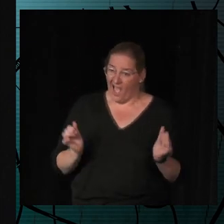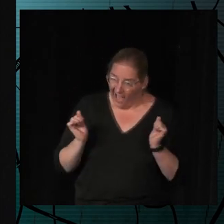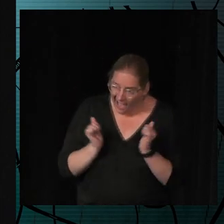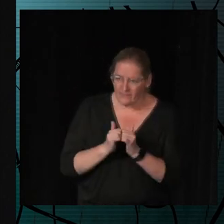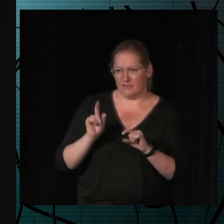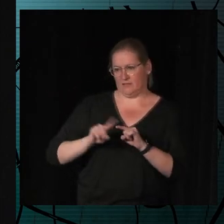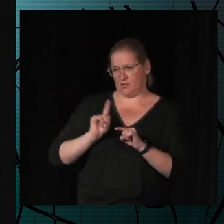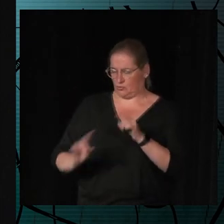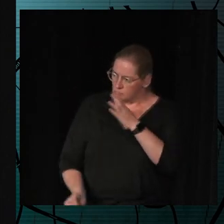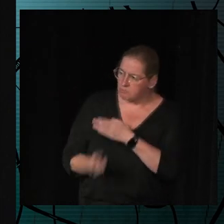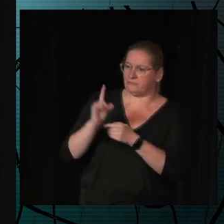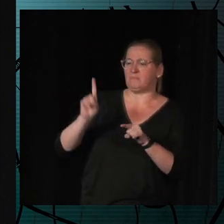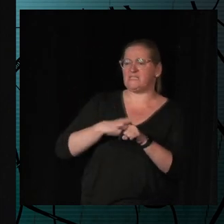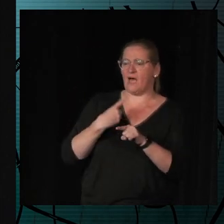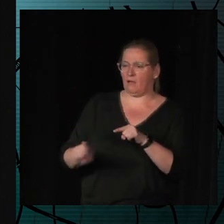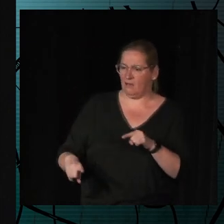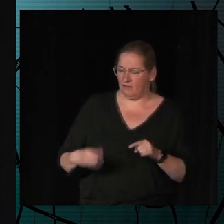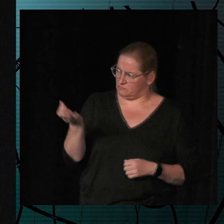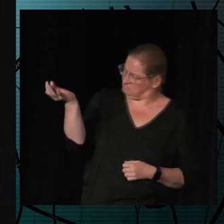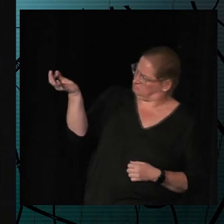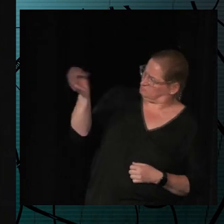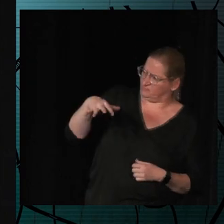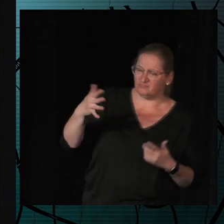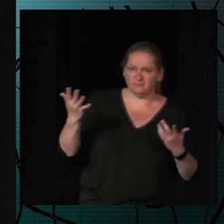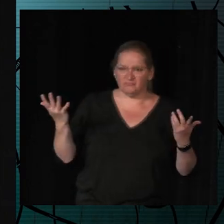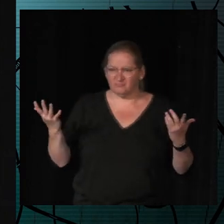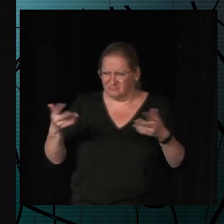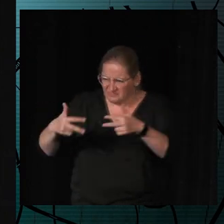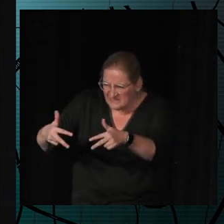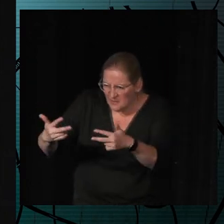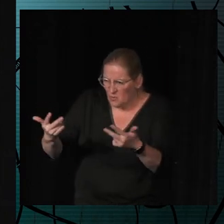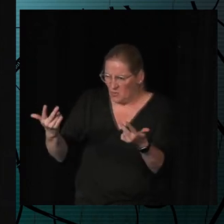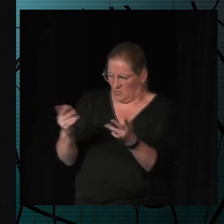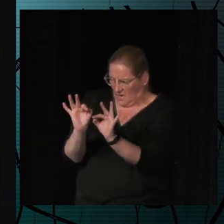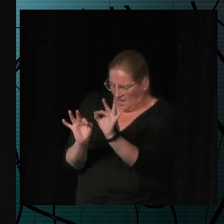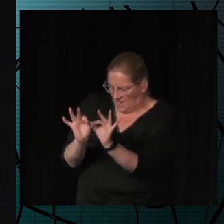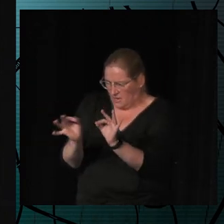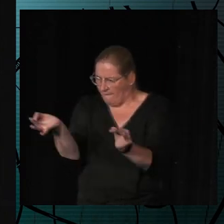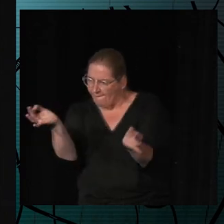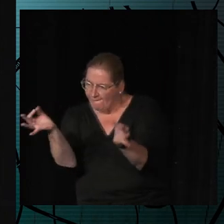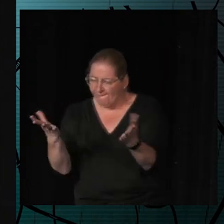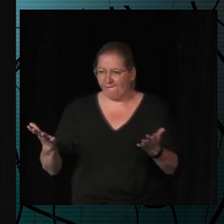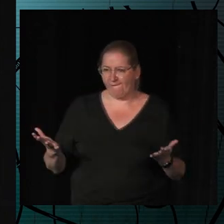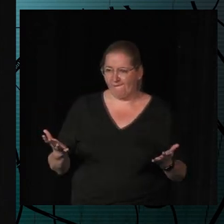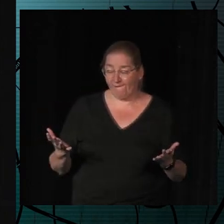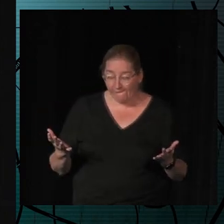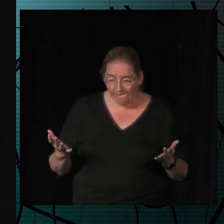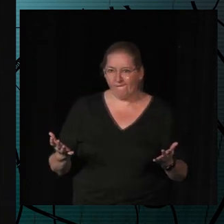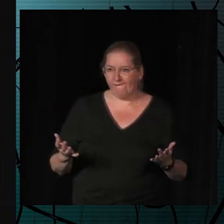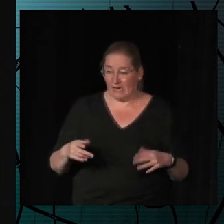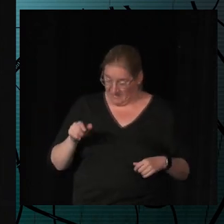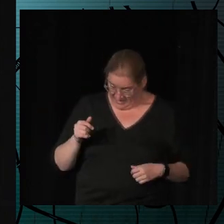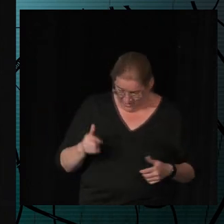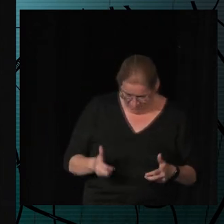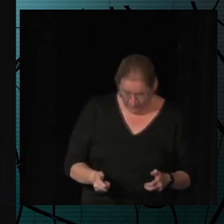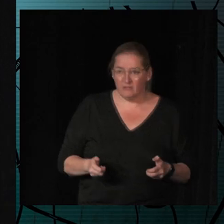une bizarrerie de l'intégration de de vidéos échantillonné et ça ils le font très bien mais d'entrée de jeu dès qu'on lance la partie